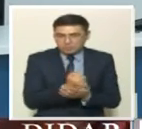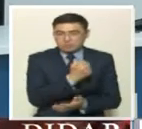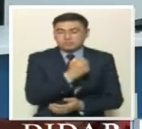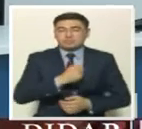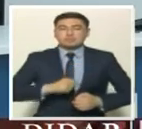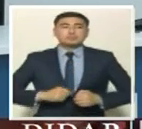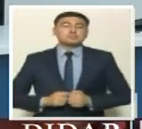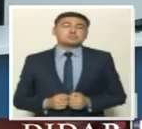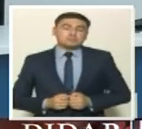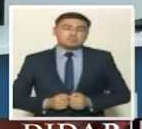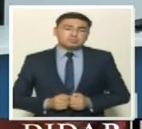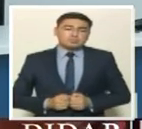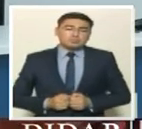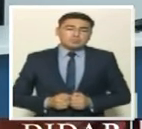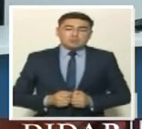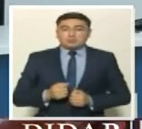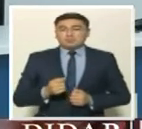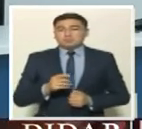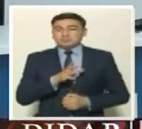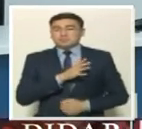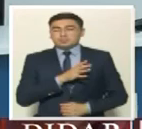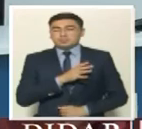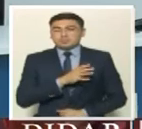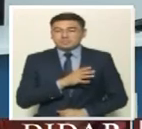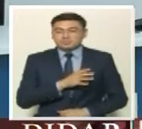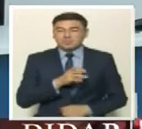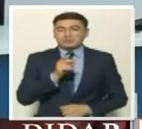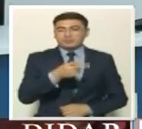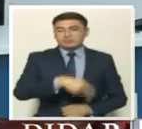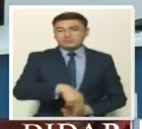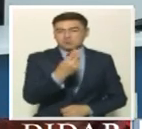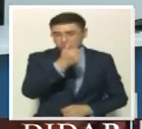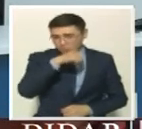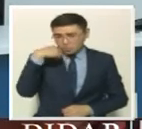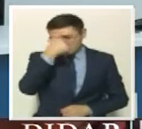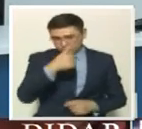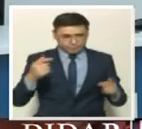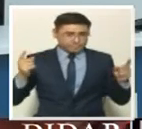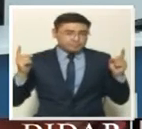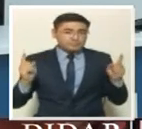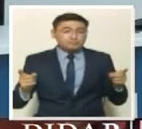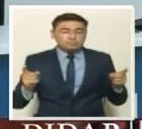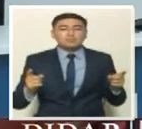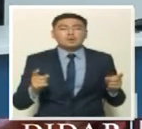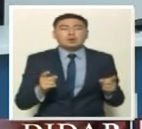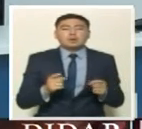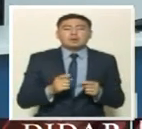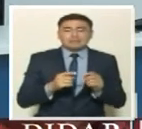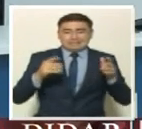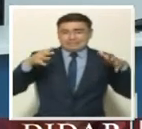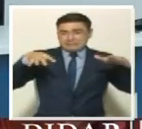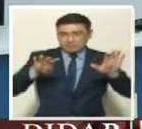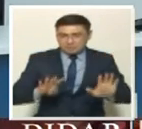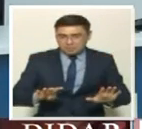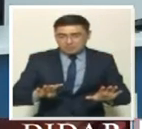антикоррупционной политики РК 2022 и 2026 года проводится комплексная и системная работа. За 9 месяцев